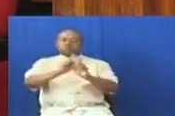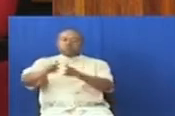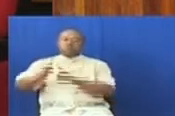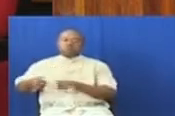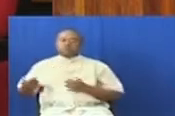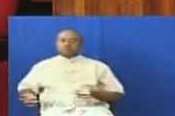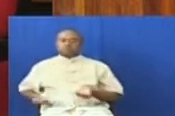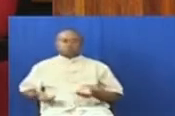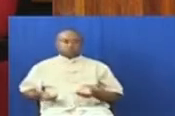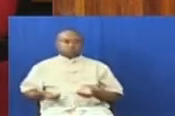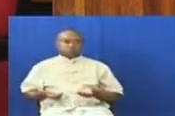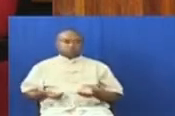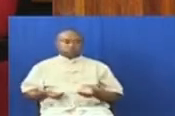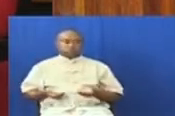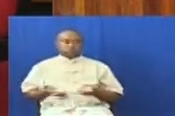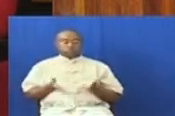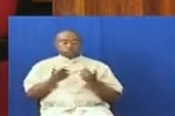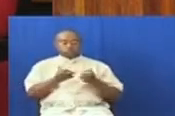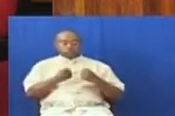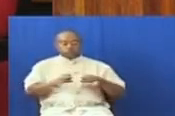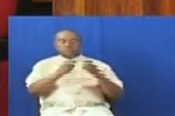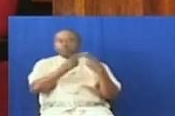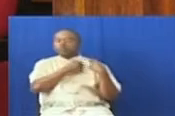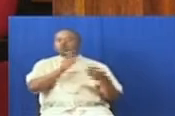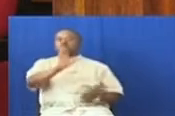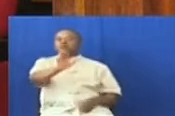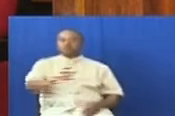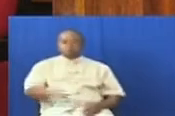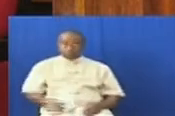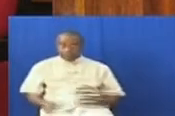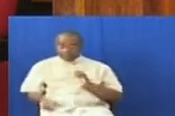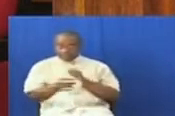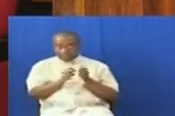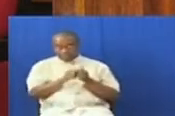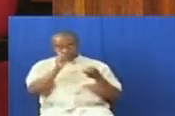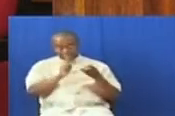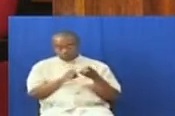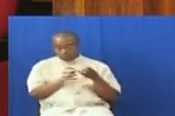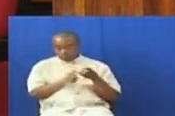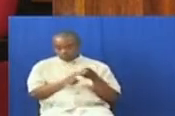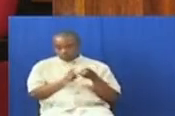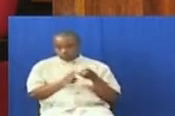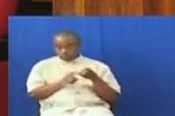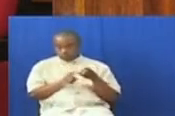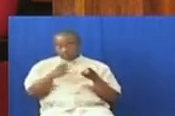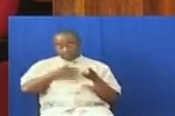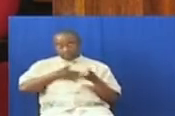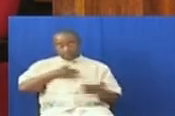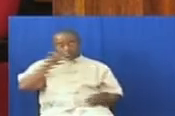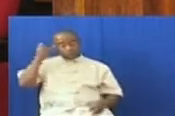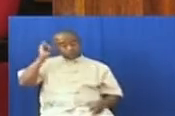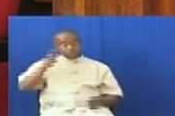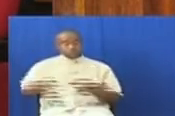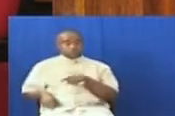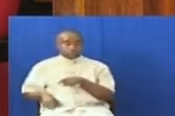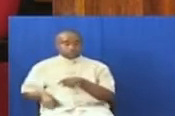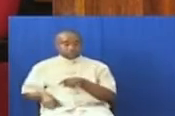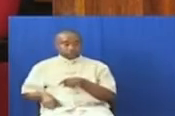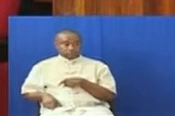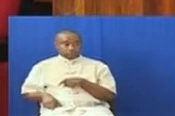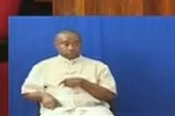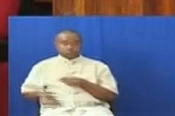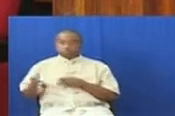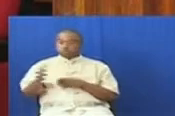ajili ya kutekeleza majukumu yao. Jambo lingine ambalo ningependa nishauri ni swala